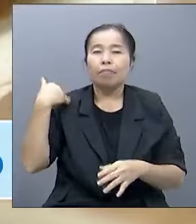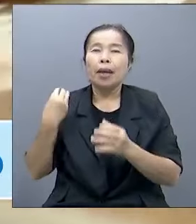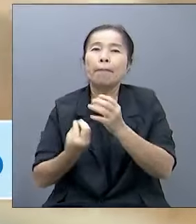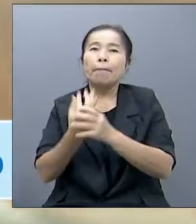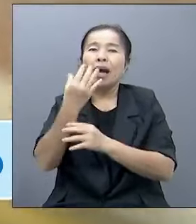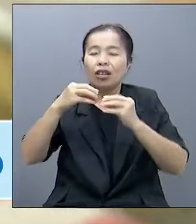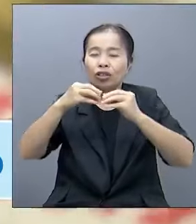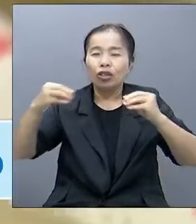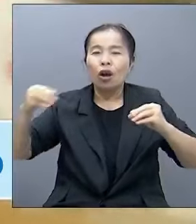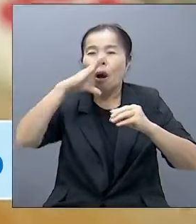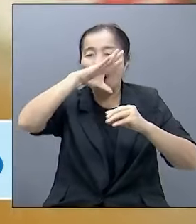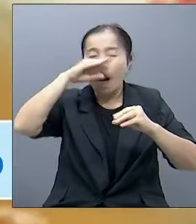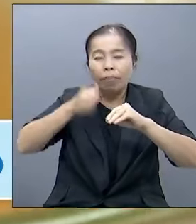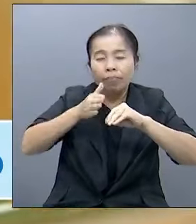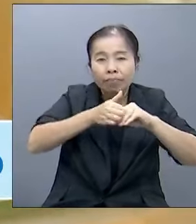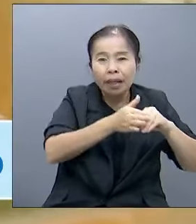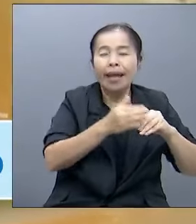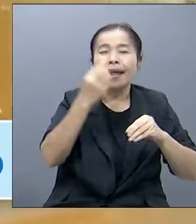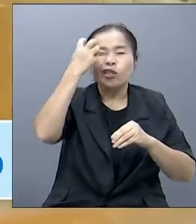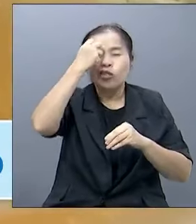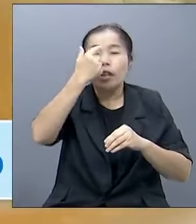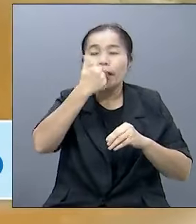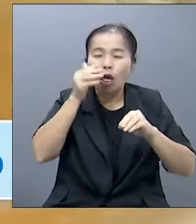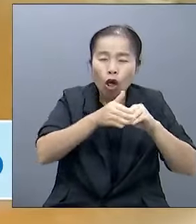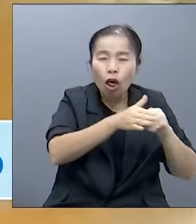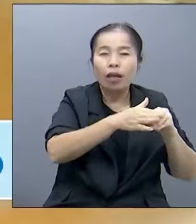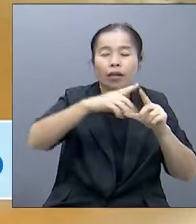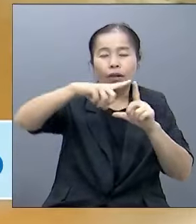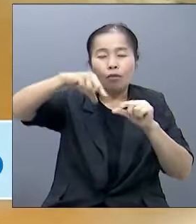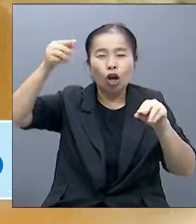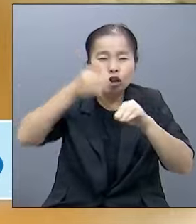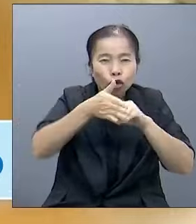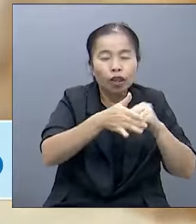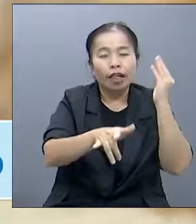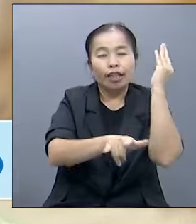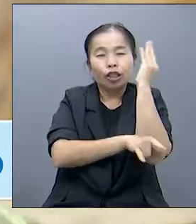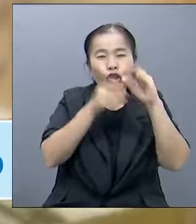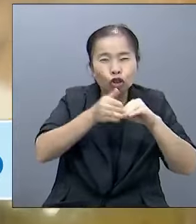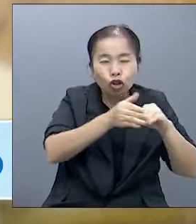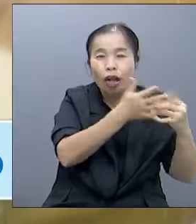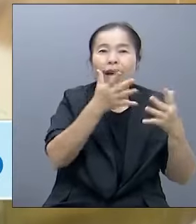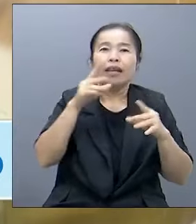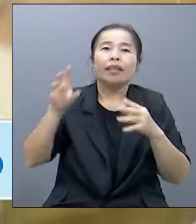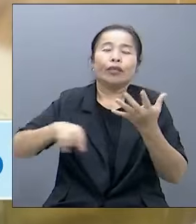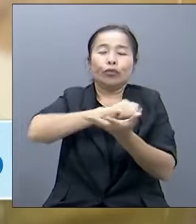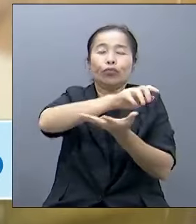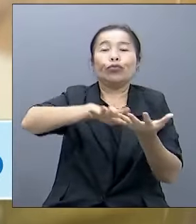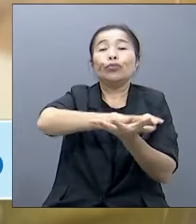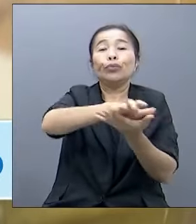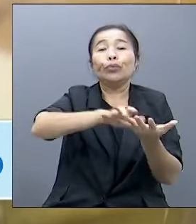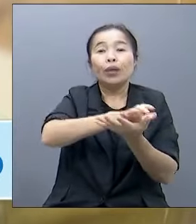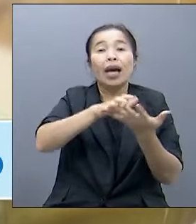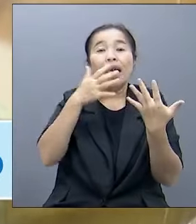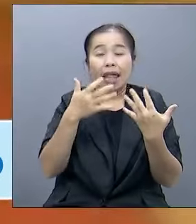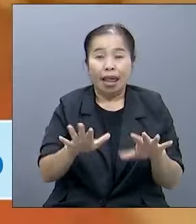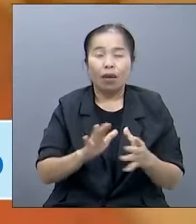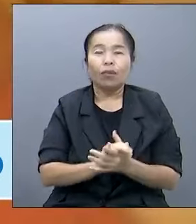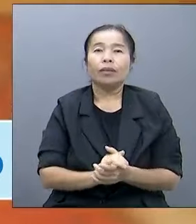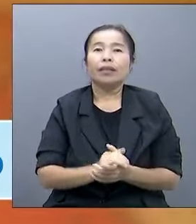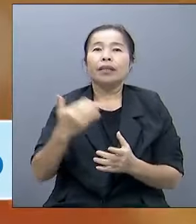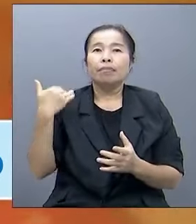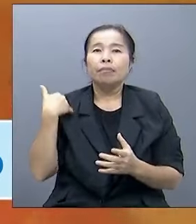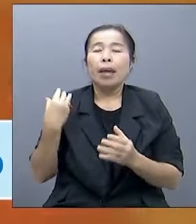อยหอมแดงซอยใบมะกรูดซอยขิงซอยและพริกแดงซอยลงไปคลุกเคล้าให้เข้ากันครับจากนั้นก็ใส่ผัก